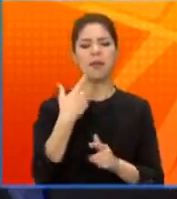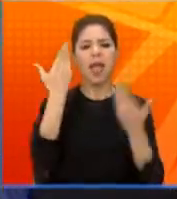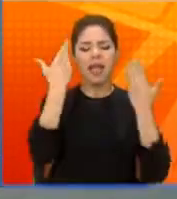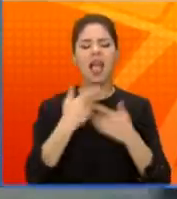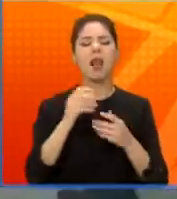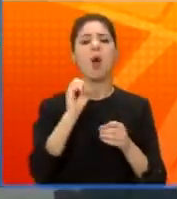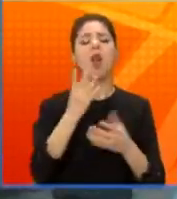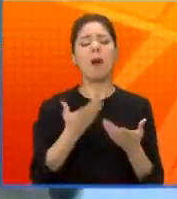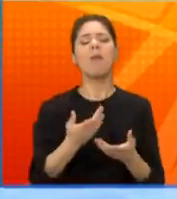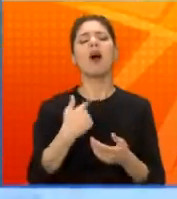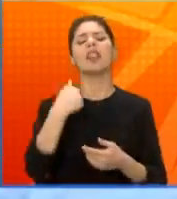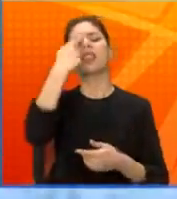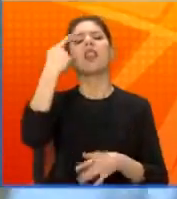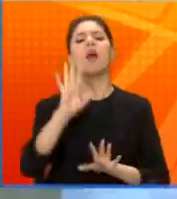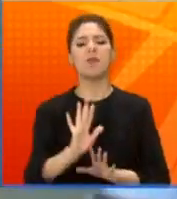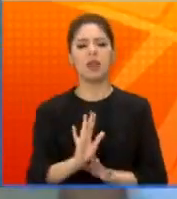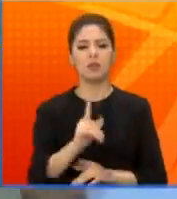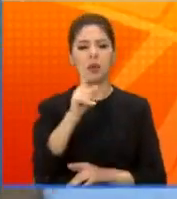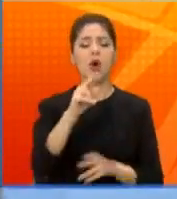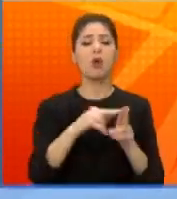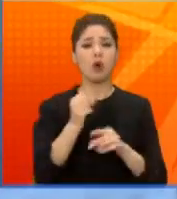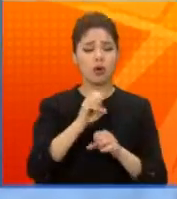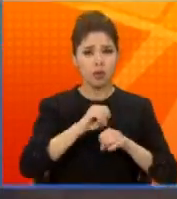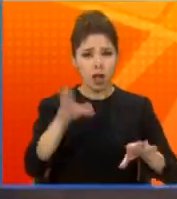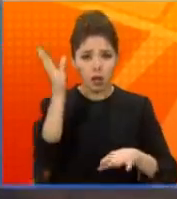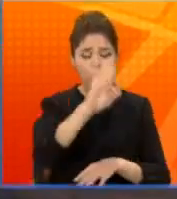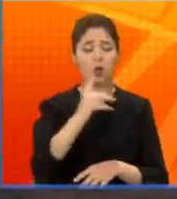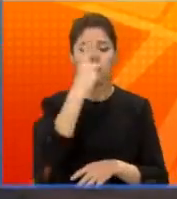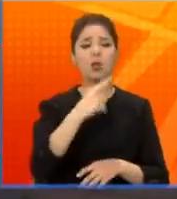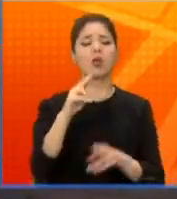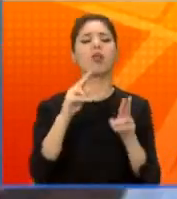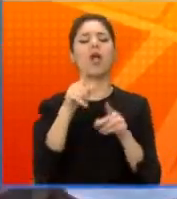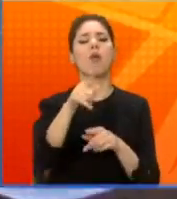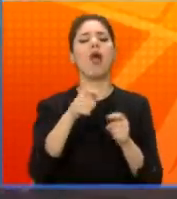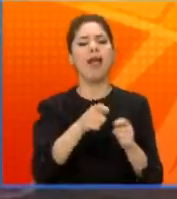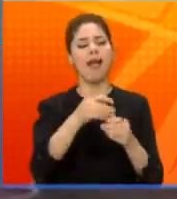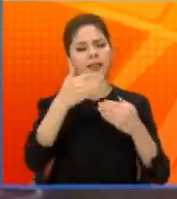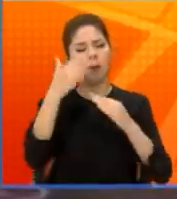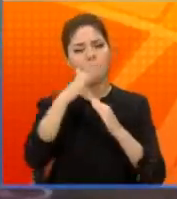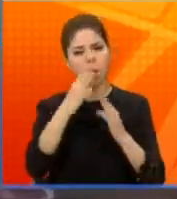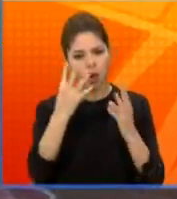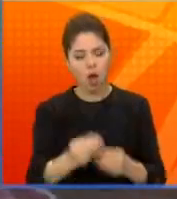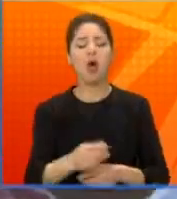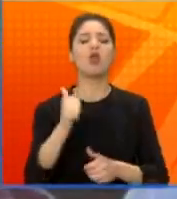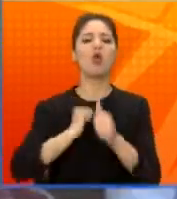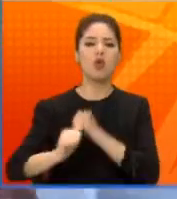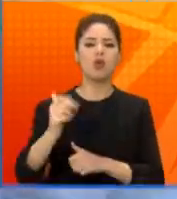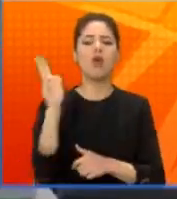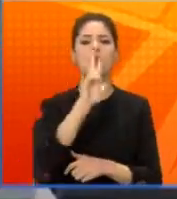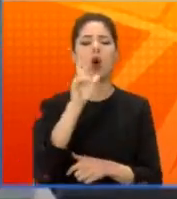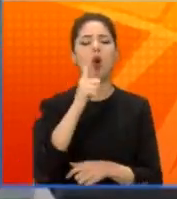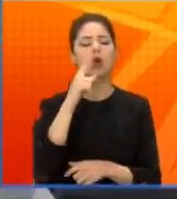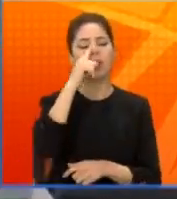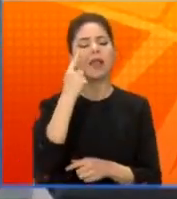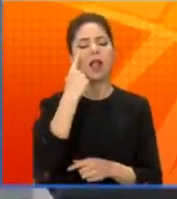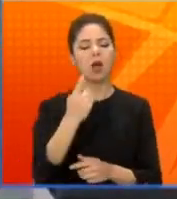tahmin etmiyorum. Koronavirüs salgınının ardından eğitim ve öğretim ara verilmiş, üniversiteler dahil okullar 30 Nisan'a